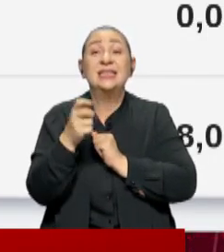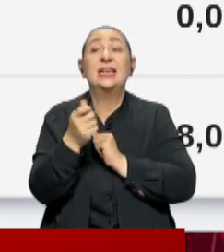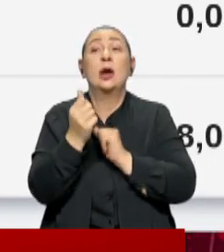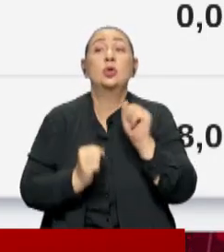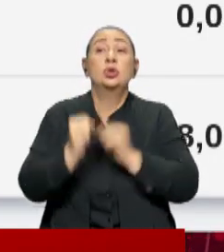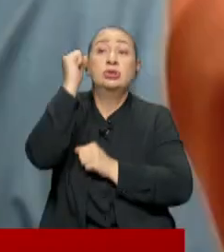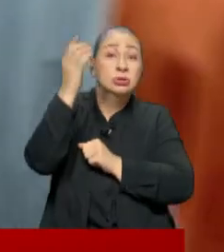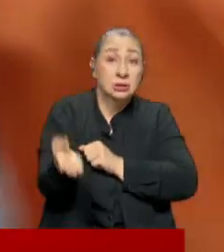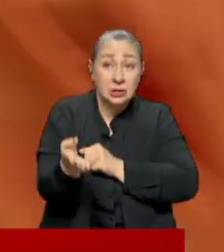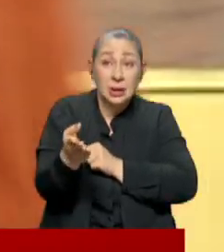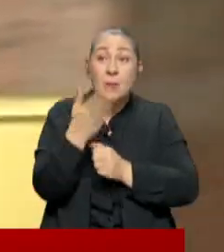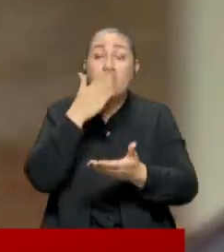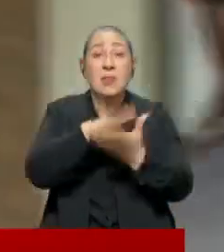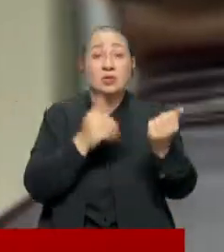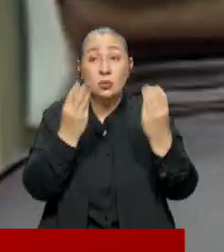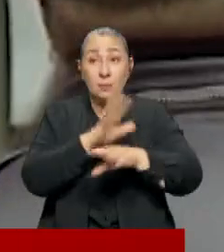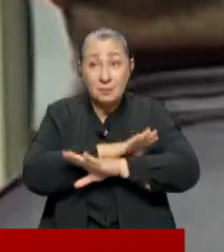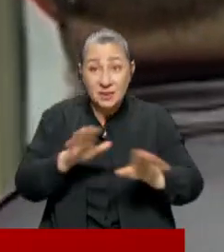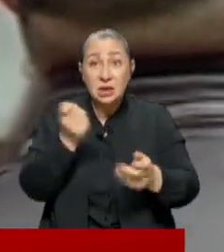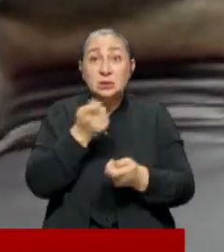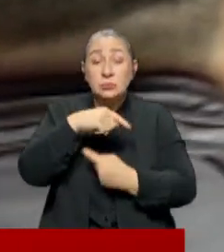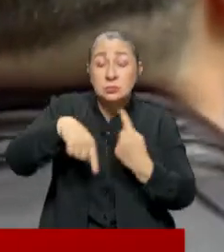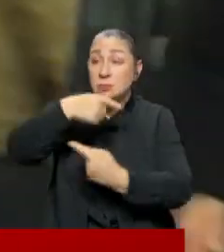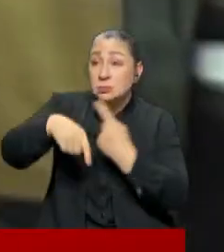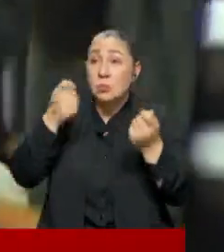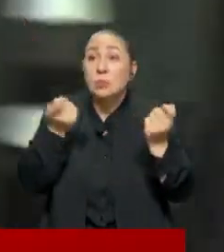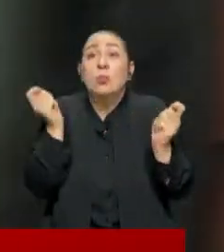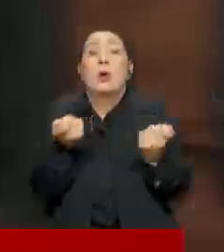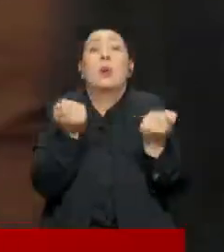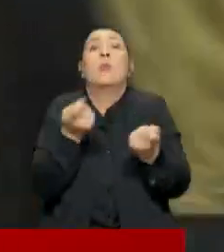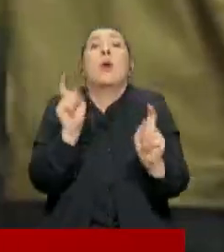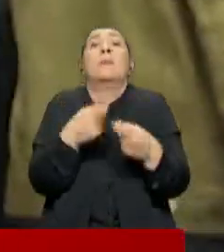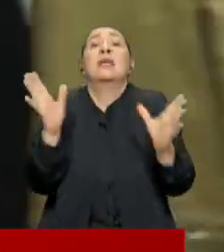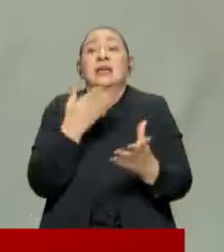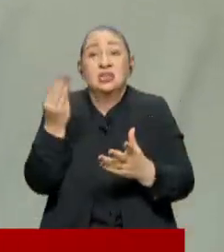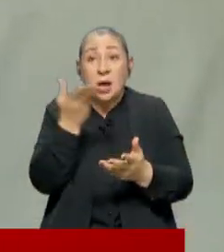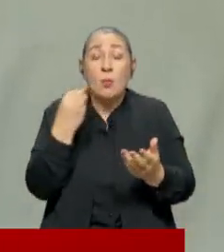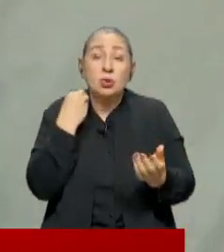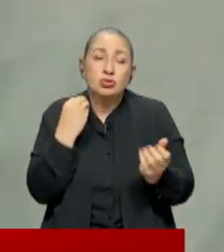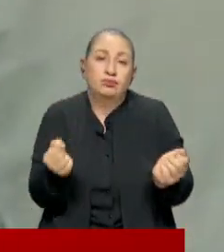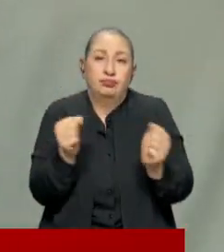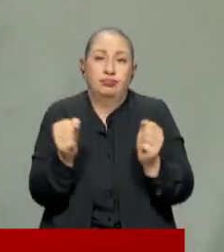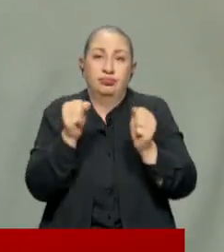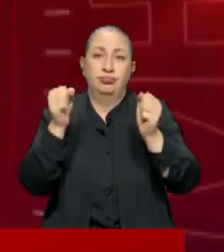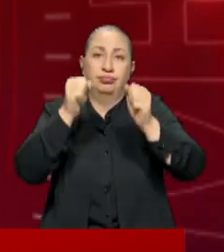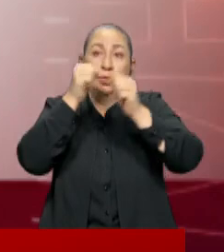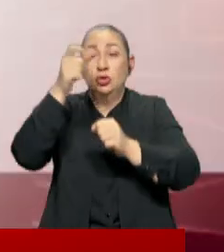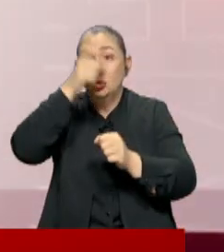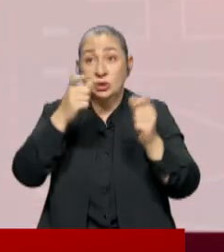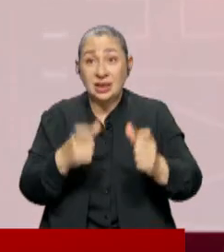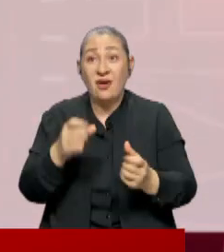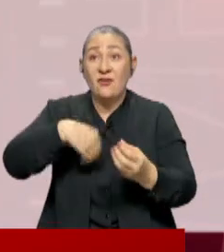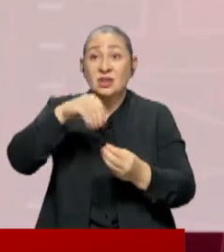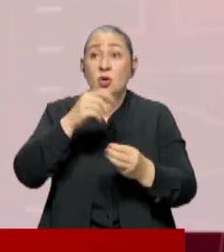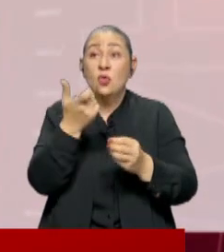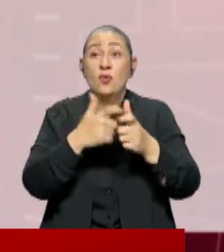74.288 liraya yükseldi. Mezun olduktan sonra da iş bulmakta zorluk çektiği için gençler borç katlanıyor. Türkiye'de faiz